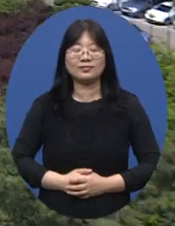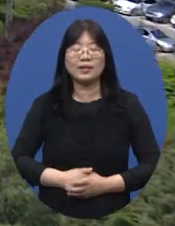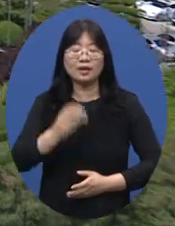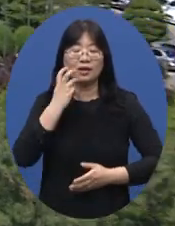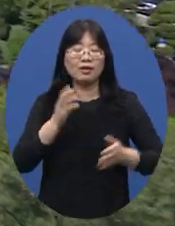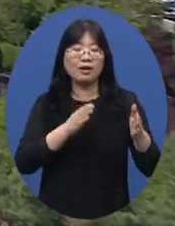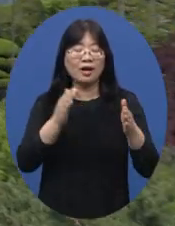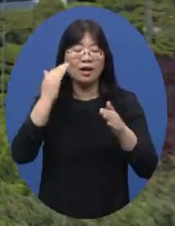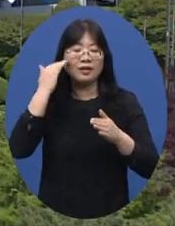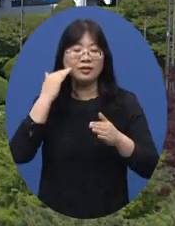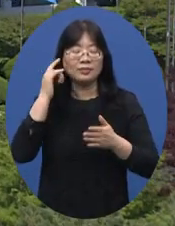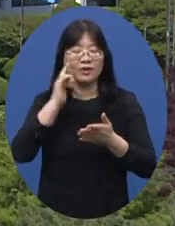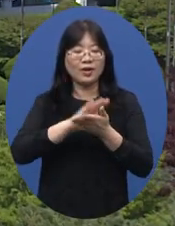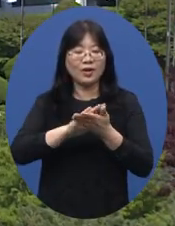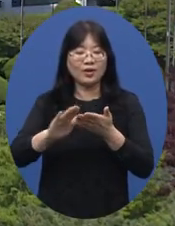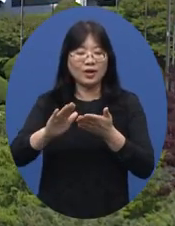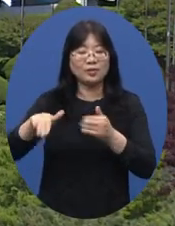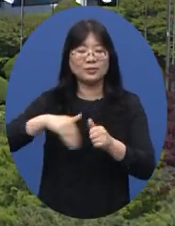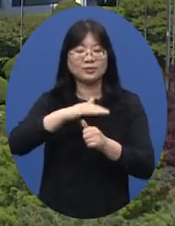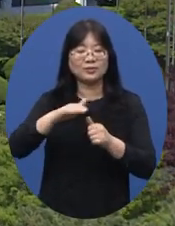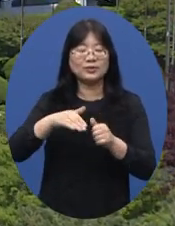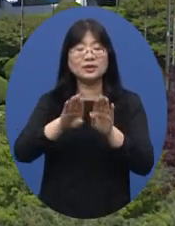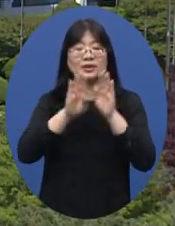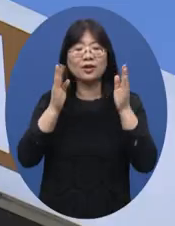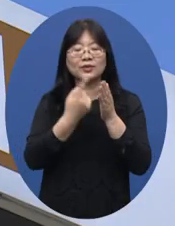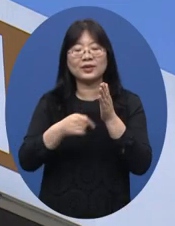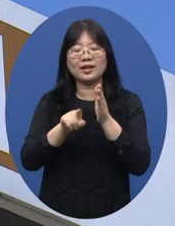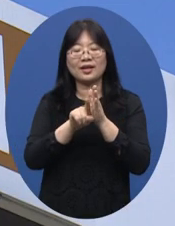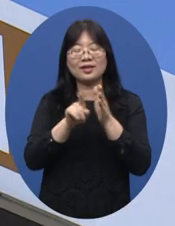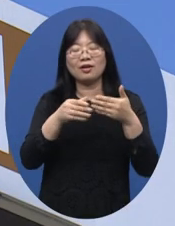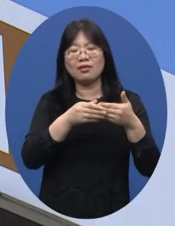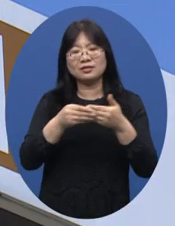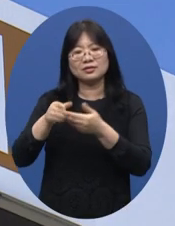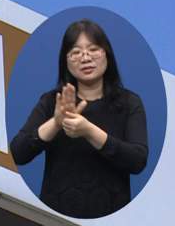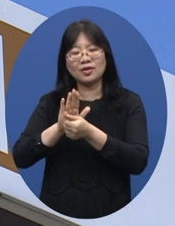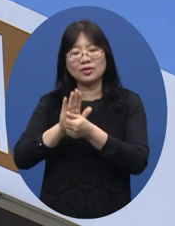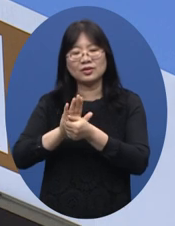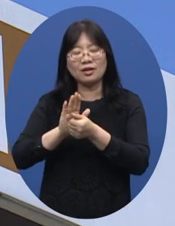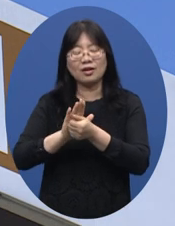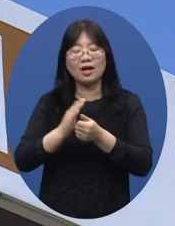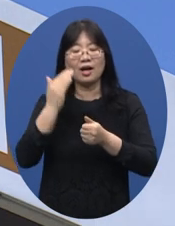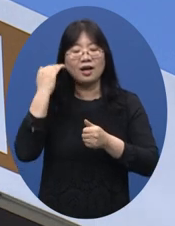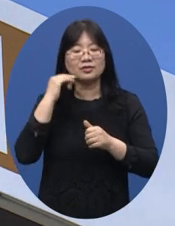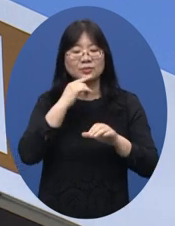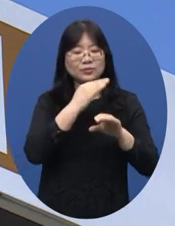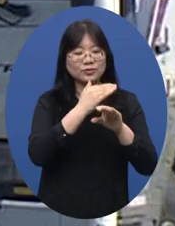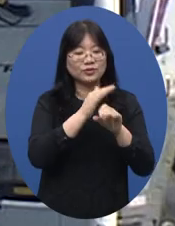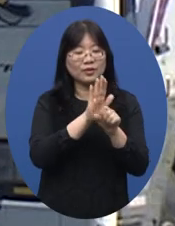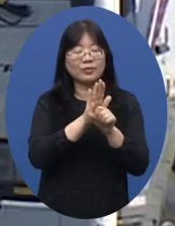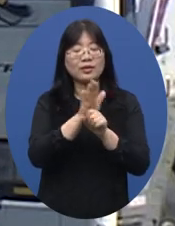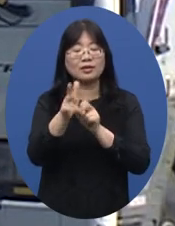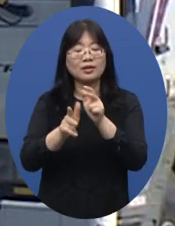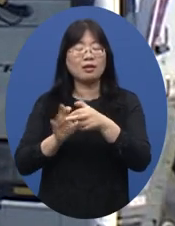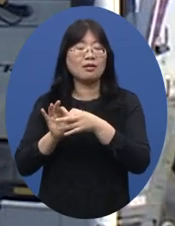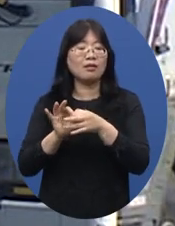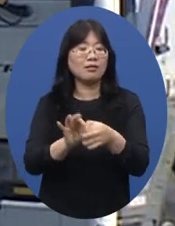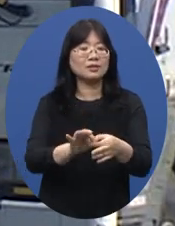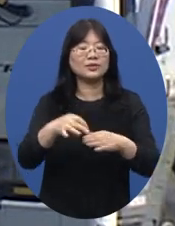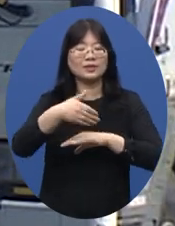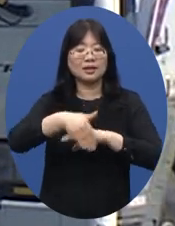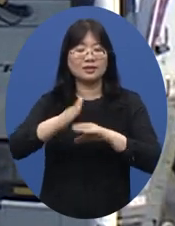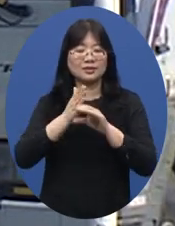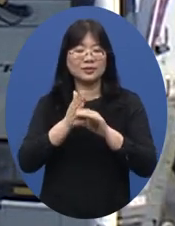경기도는 한반도 평화 분위기에 물꼬를 트기 위해 인도적 지원부터 전 분야에 걸친 남북협력 사업을 지속적으로 추진하겠다는